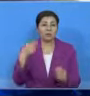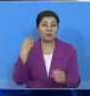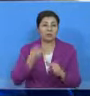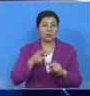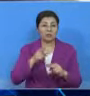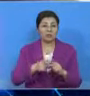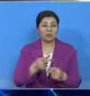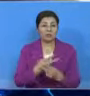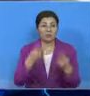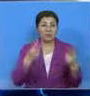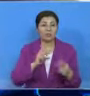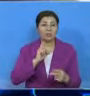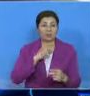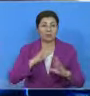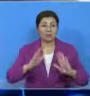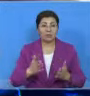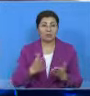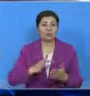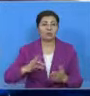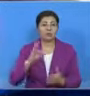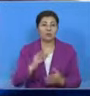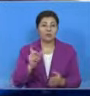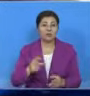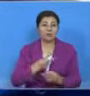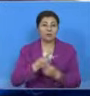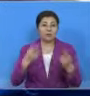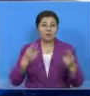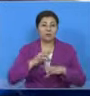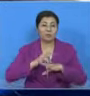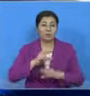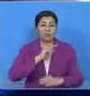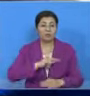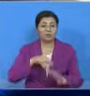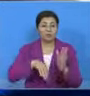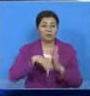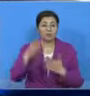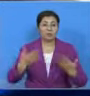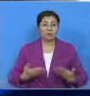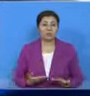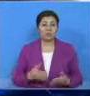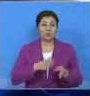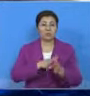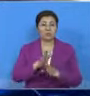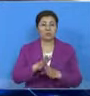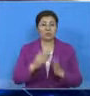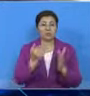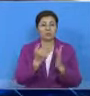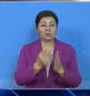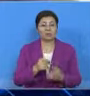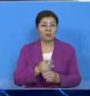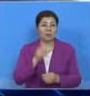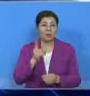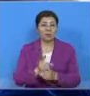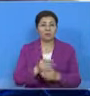стабильная социально-экономическая ситуация в регионе. Народ видит проводимую работу, что улучшается уровень жизни. Благодаря реализации разработанного по поручению